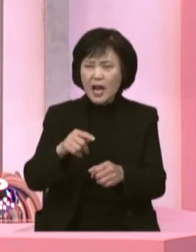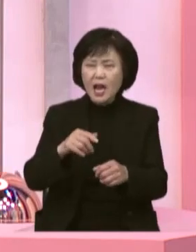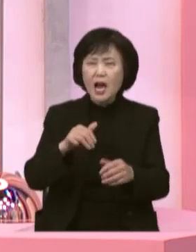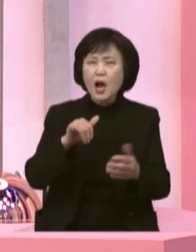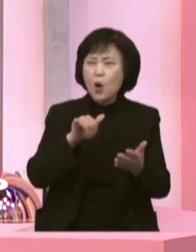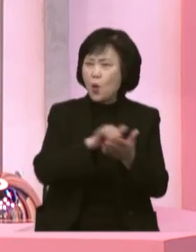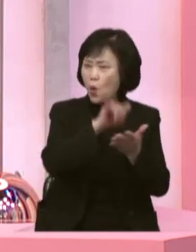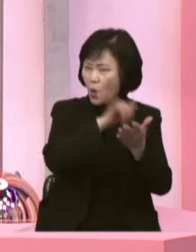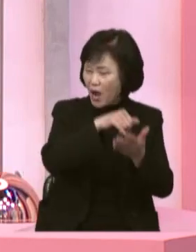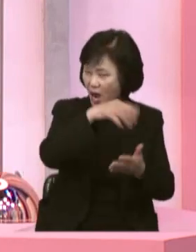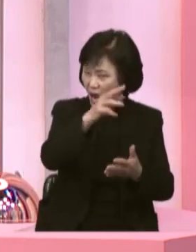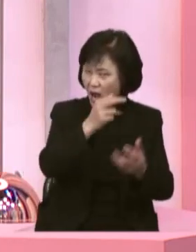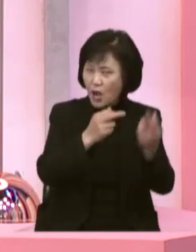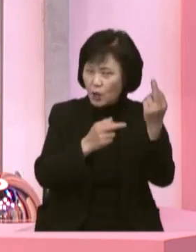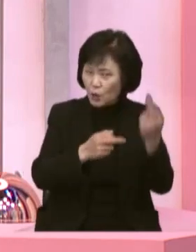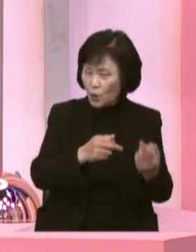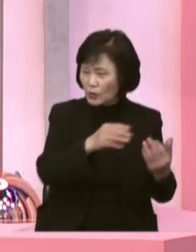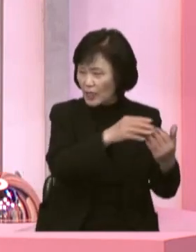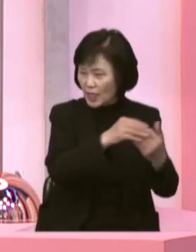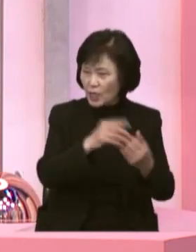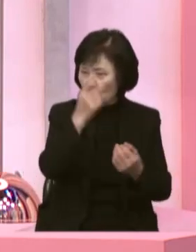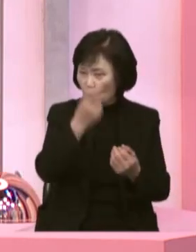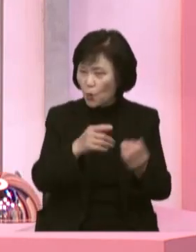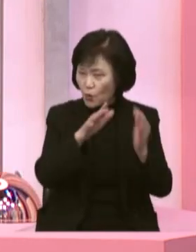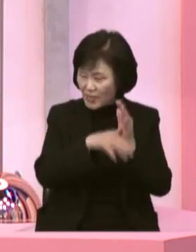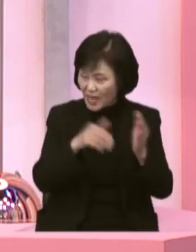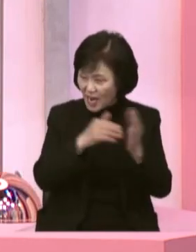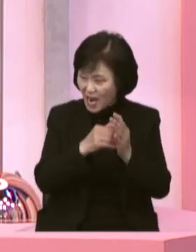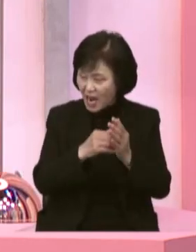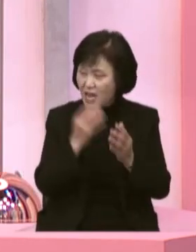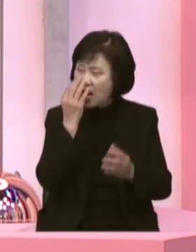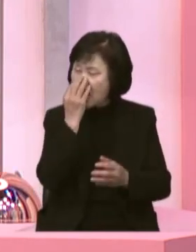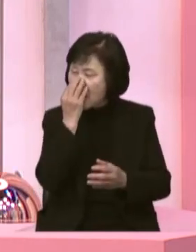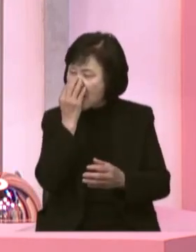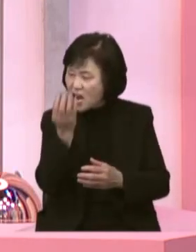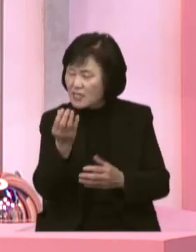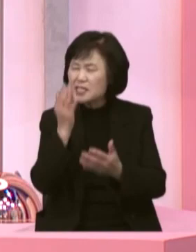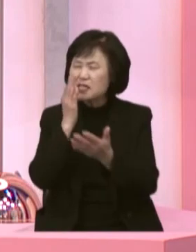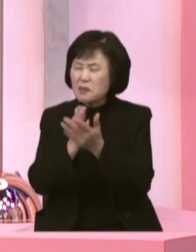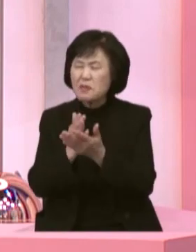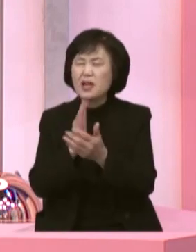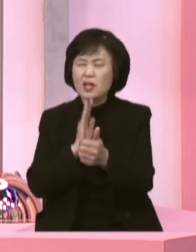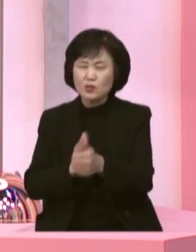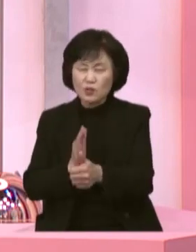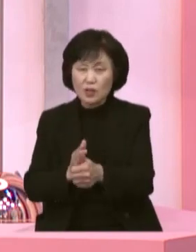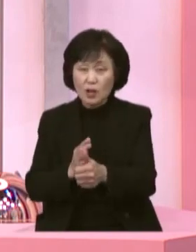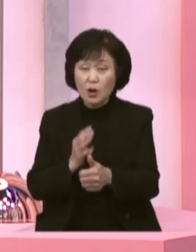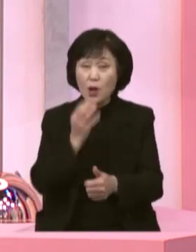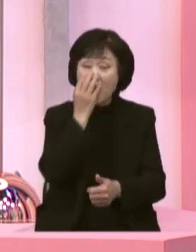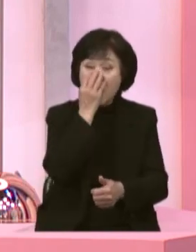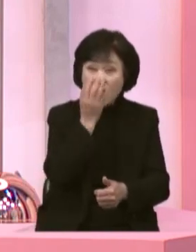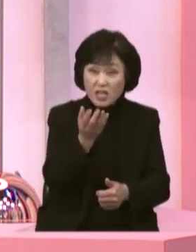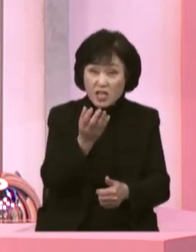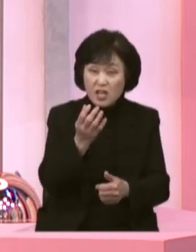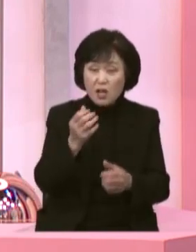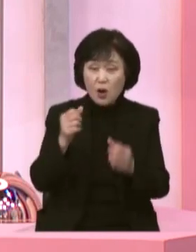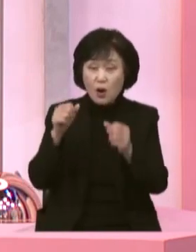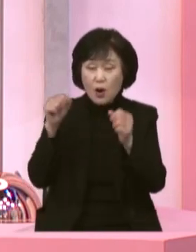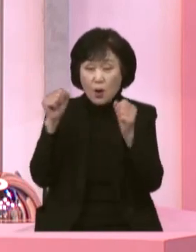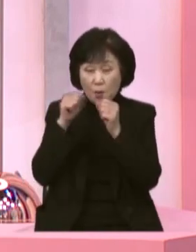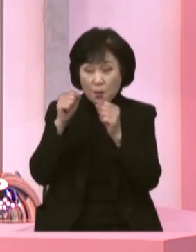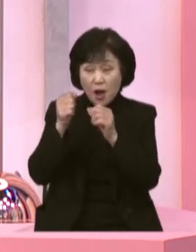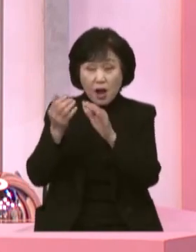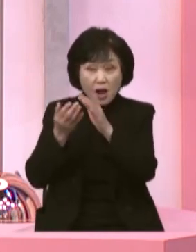내가 뭐라고 그러니까 뭐 어쨌든 내가 공항을 갔다가 와서 그 아이한테 내가 얘기를 했죠. 야 이만저만 지금 애가